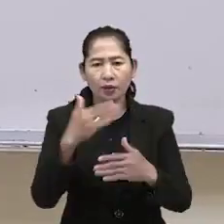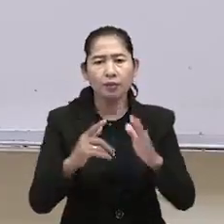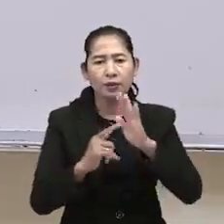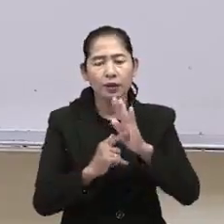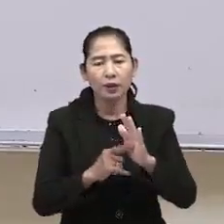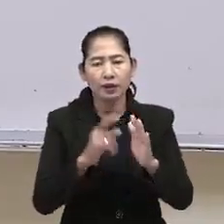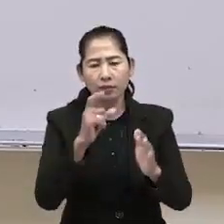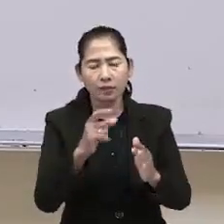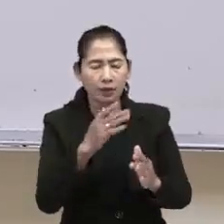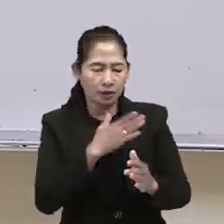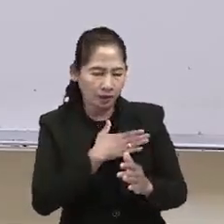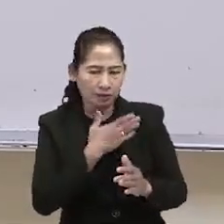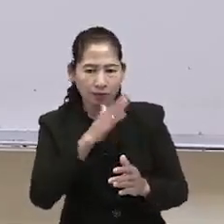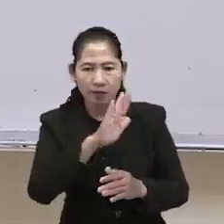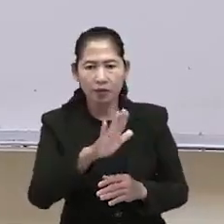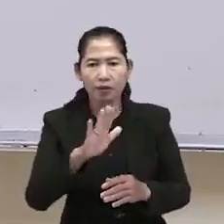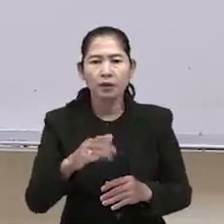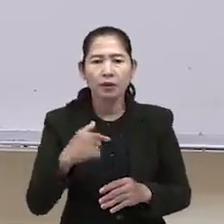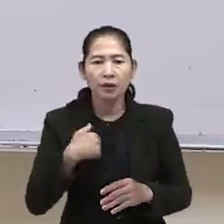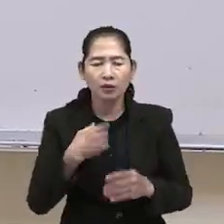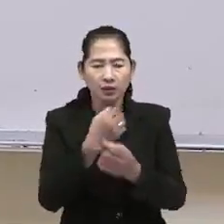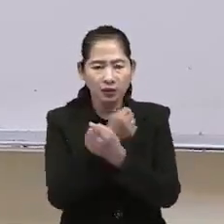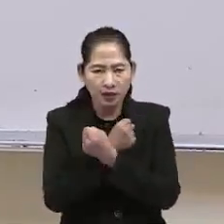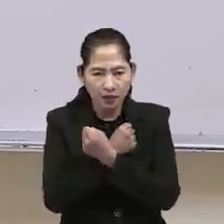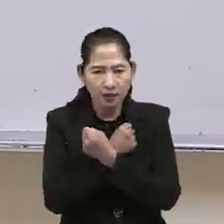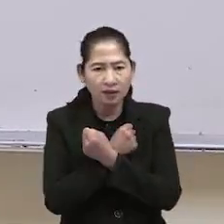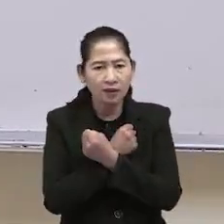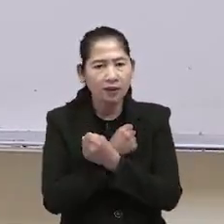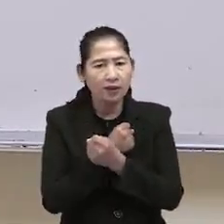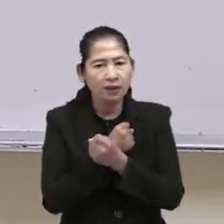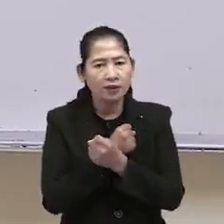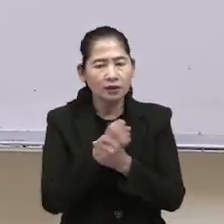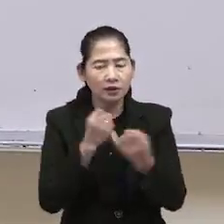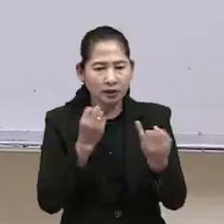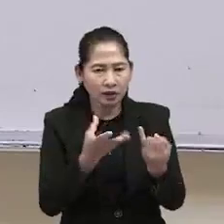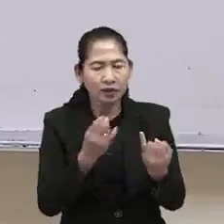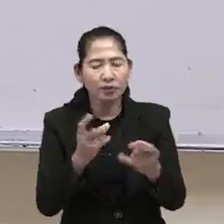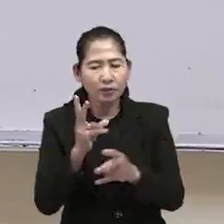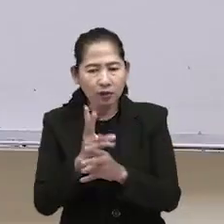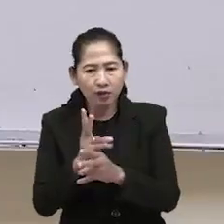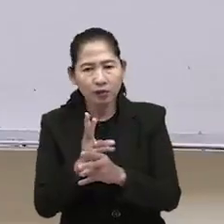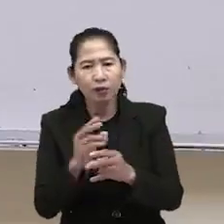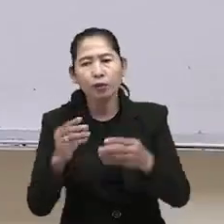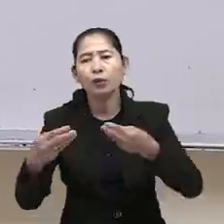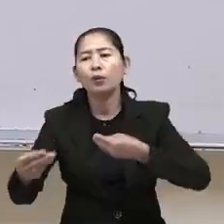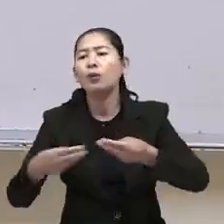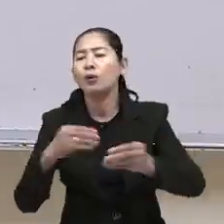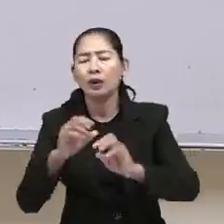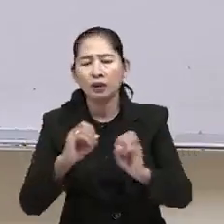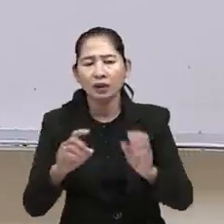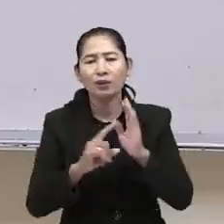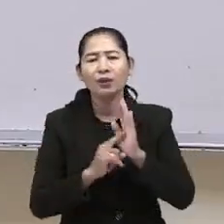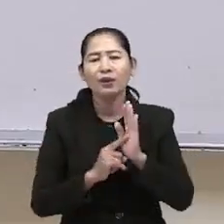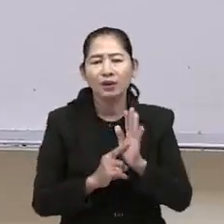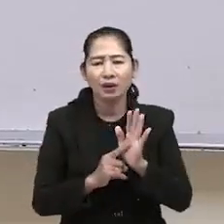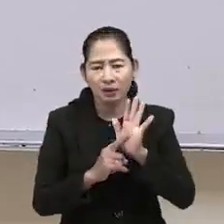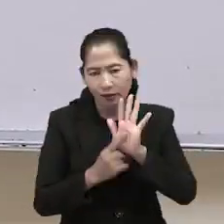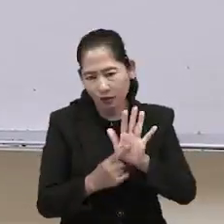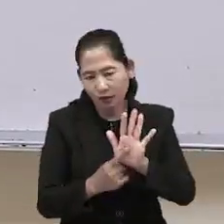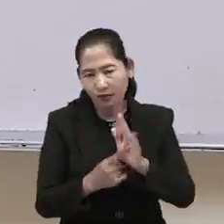ង្ហាញពីមនោចេតនារបស់កូនខ្ញុំស្រឡាញ់វាណាខ្ញុំបដិញ្ញាយថាក្រន់តែចិញ្ចឹមវាទុកទេខ្ញុំមិនលក់វាទេឧទាហរណ៍អញ្ចឹងណាកូន